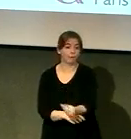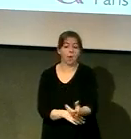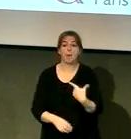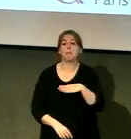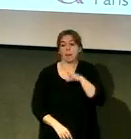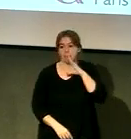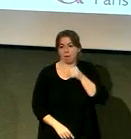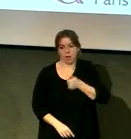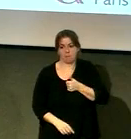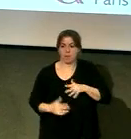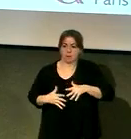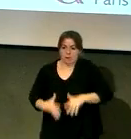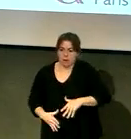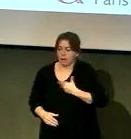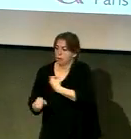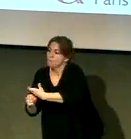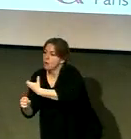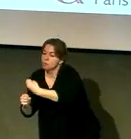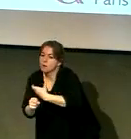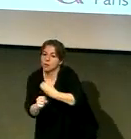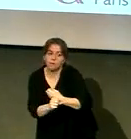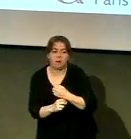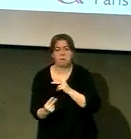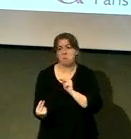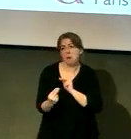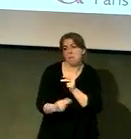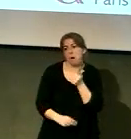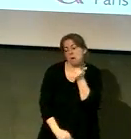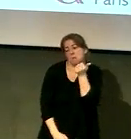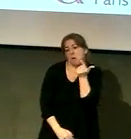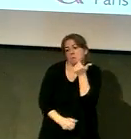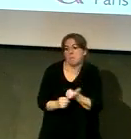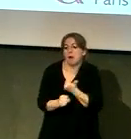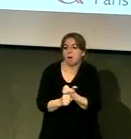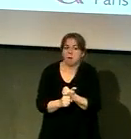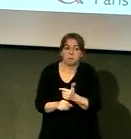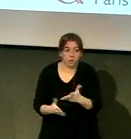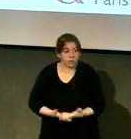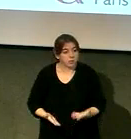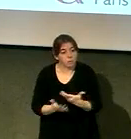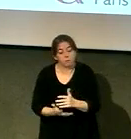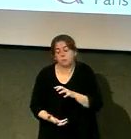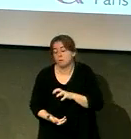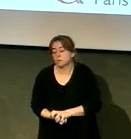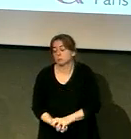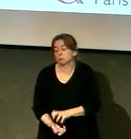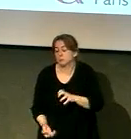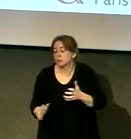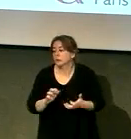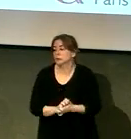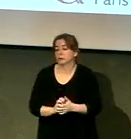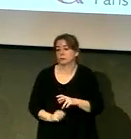mère prend des nouvelles, et la mère les rencontre également 1 ou 2 fois par an. C'est des situations très compliquées. On a du mal à...